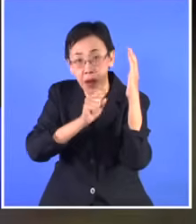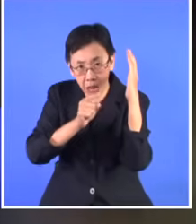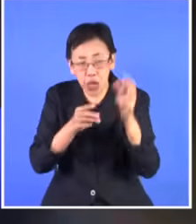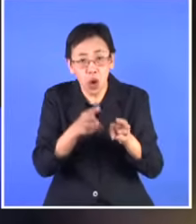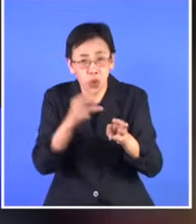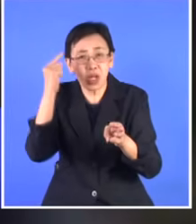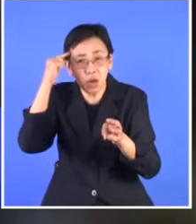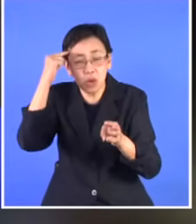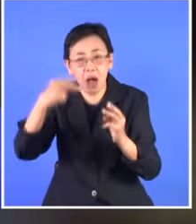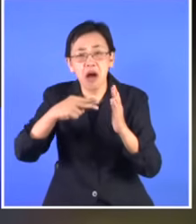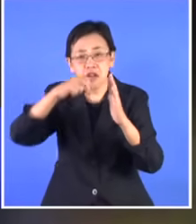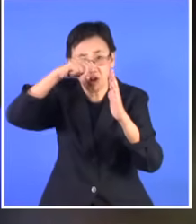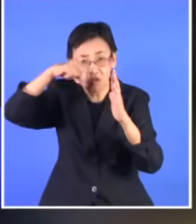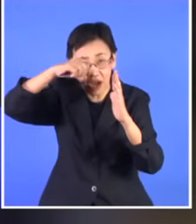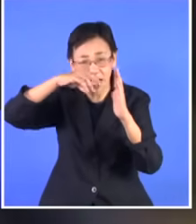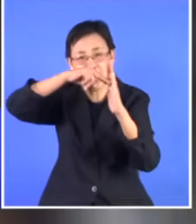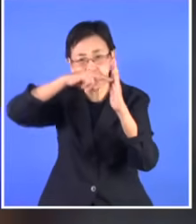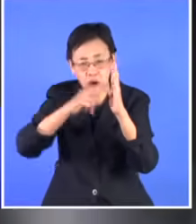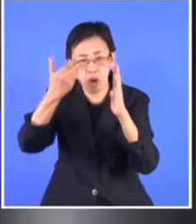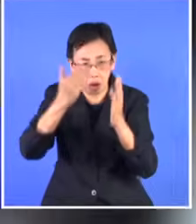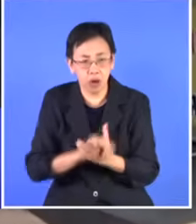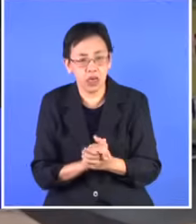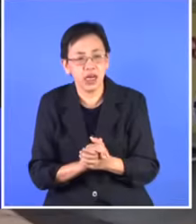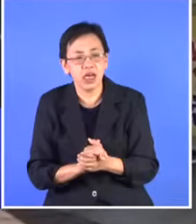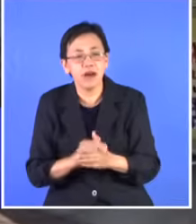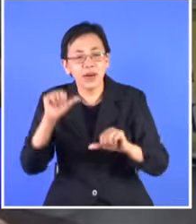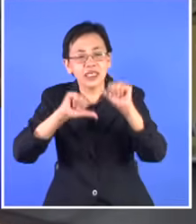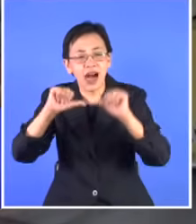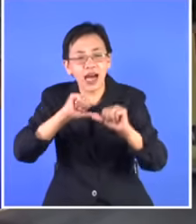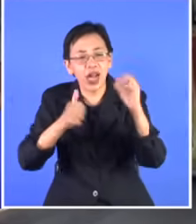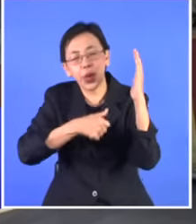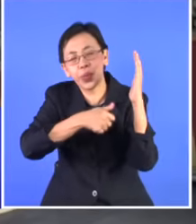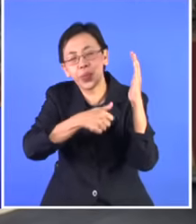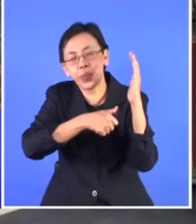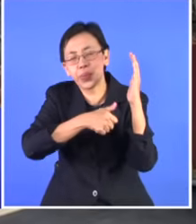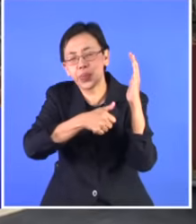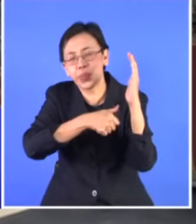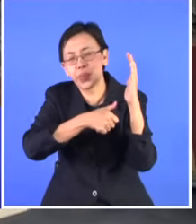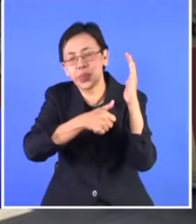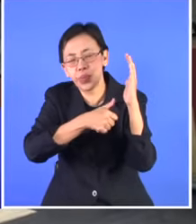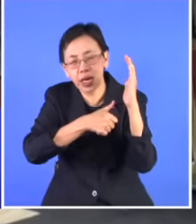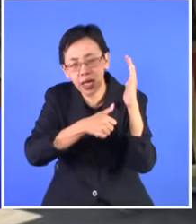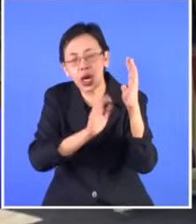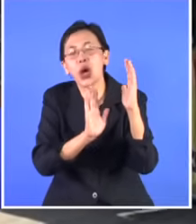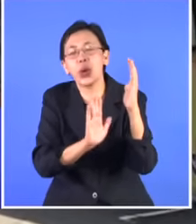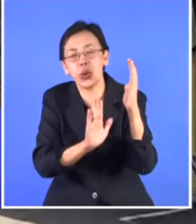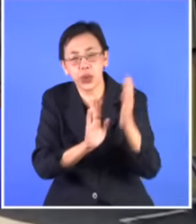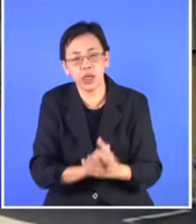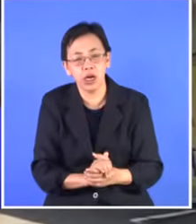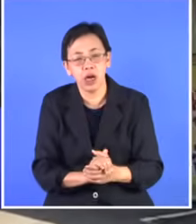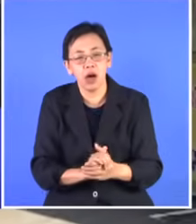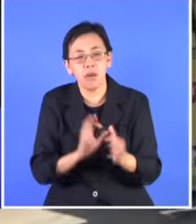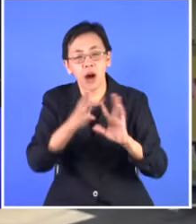ก่อนนะเพราะมันเป็นสายไฟไงนี่พ่นสารเคมีเข้าไปก่อนแบบนี้ปรืดๆๆเข้าไปนี่นะฮะหลังจากที่ไฟ